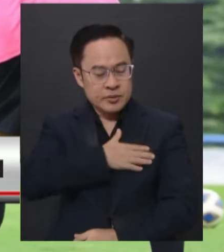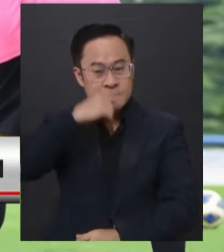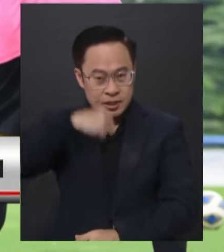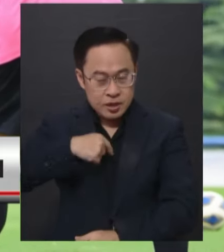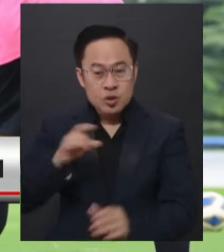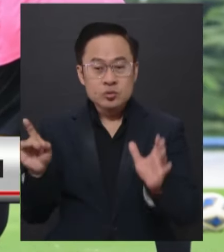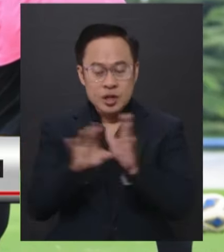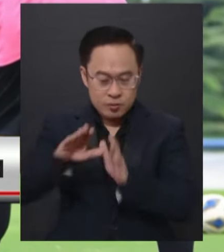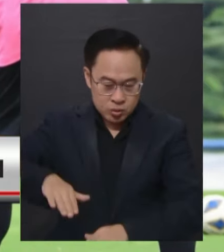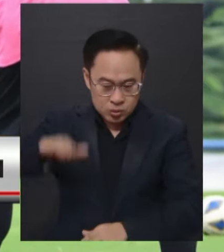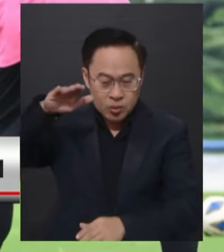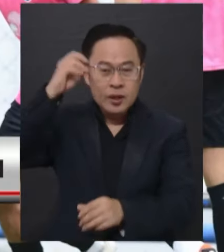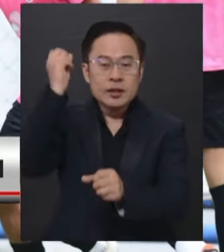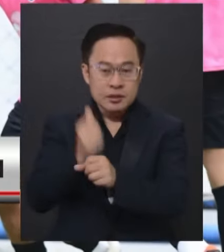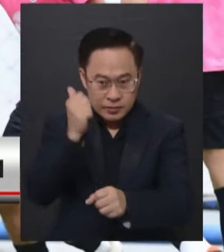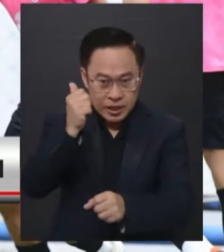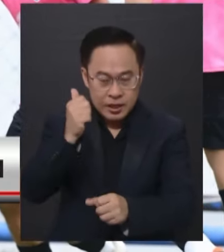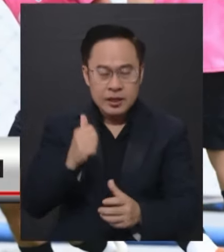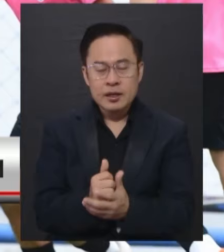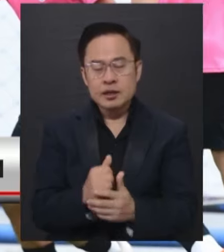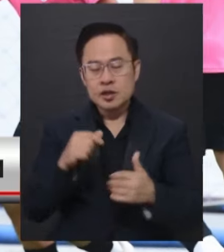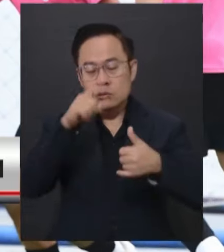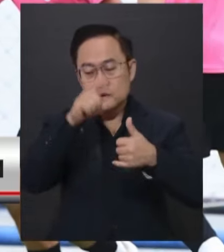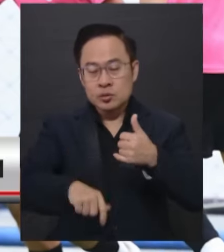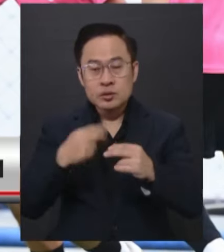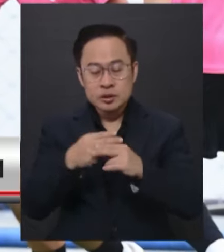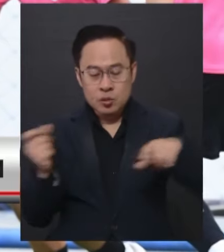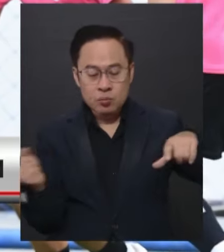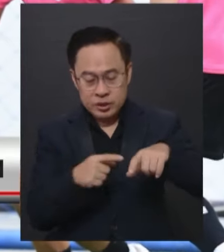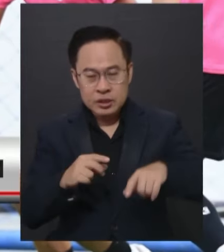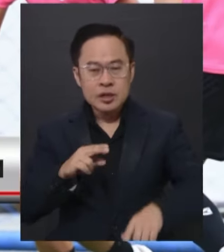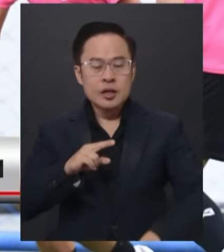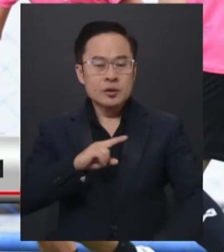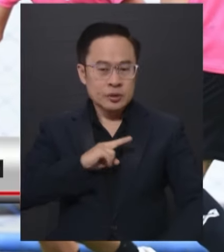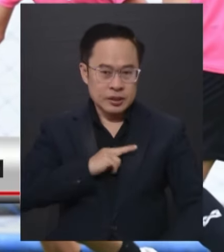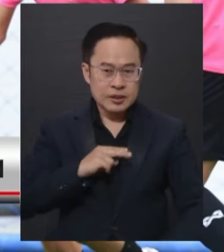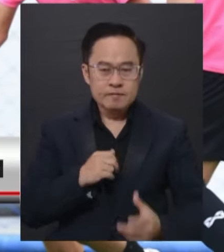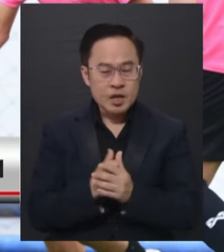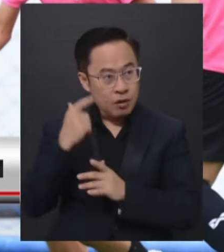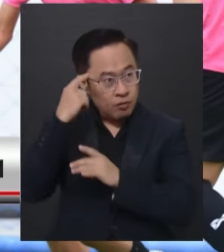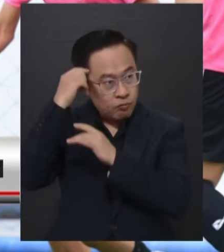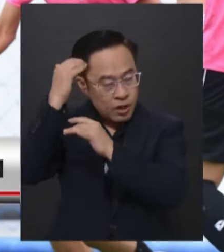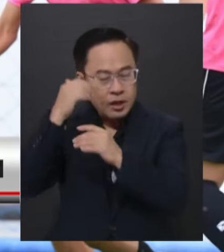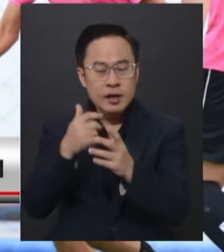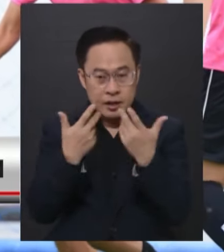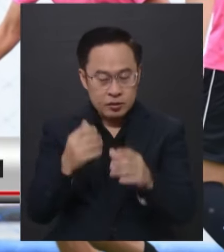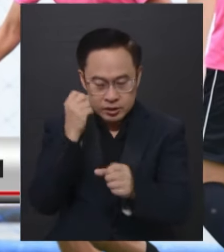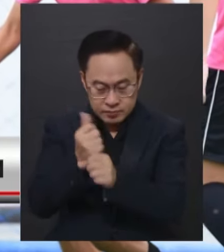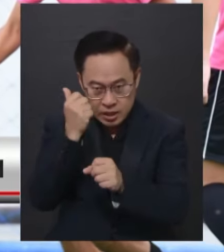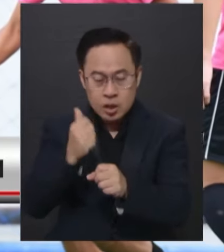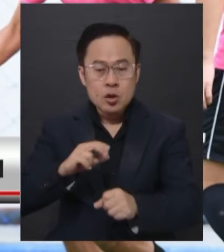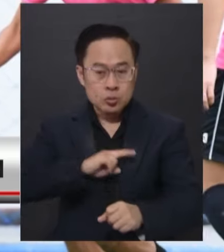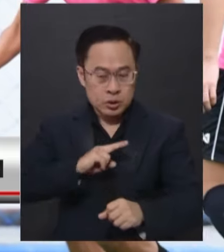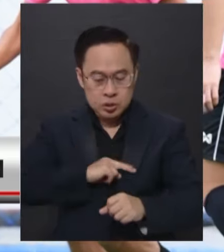การเลี้ยงบอลการส่งบอลนะครับก็เป้าหมายเนี่ยก็อยากจะทำเต็มที่เรามองไปแบบเกมต่อเกมและตัวเองก็เชื่อมั่นในเพื่อน